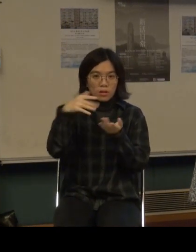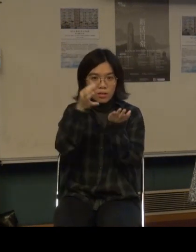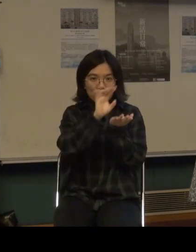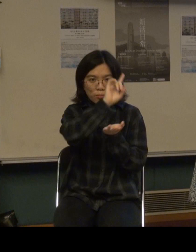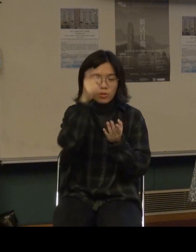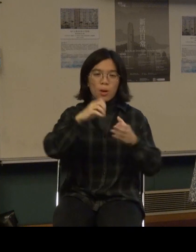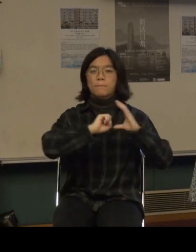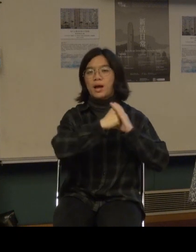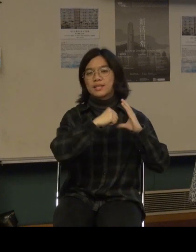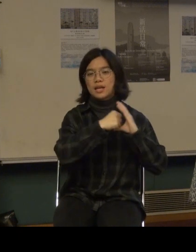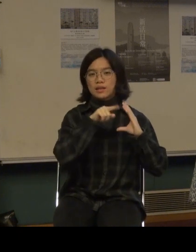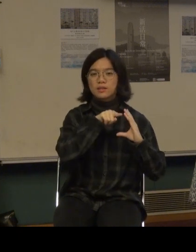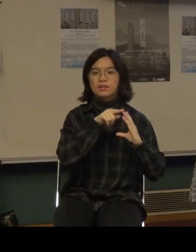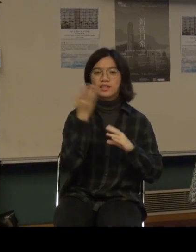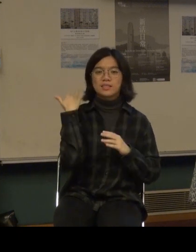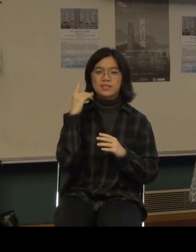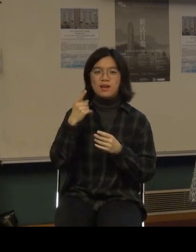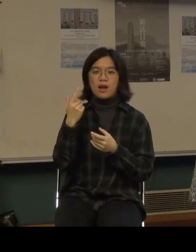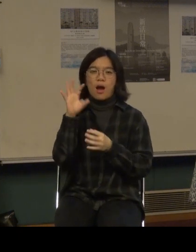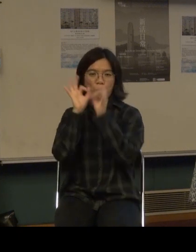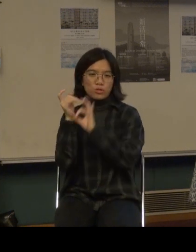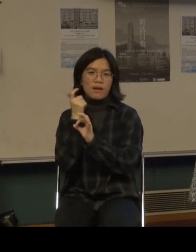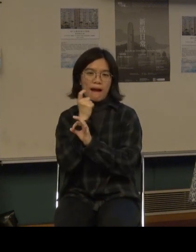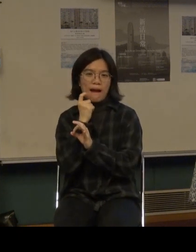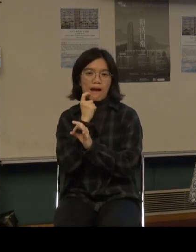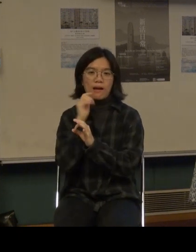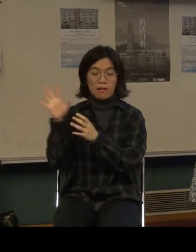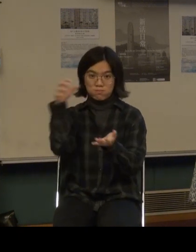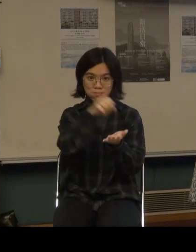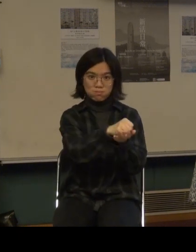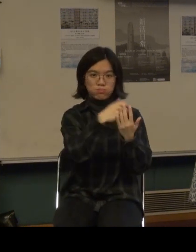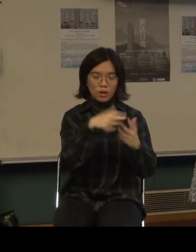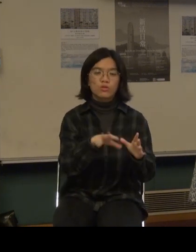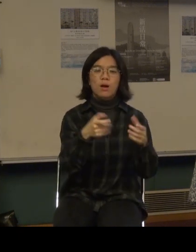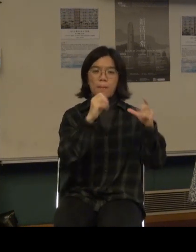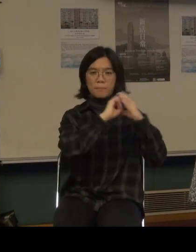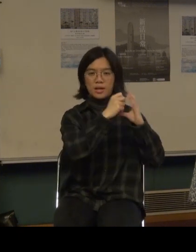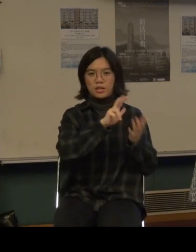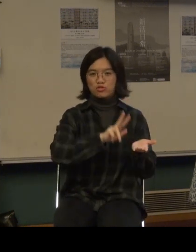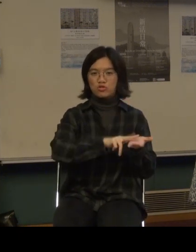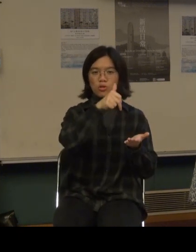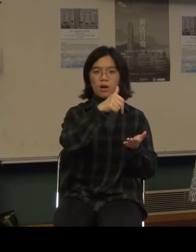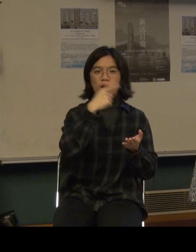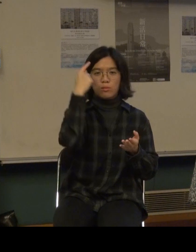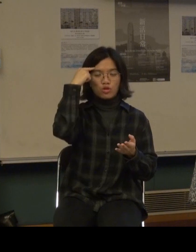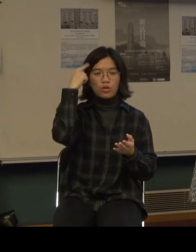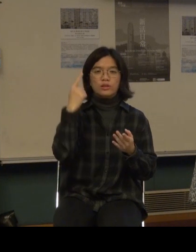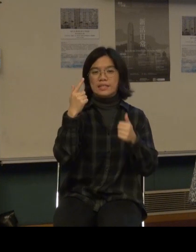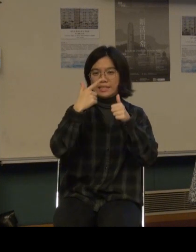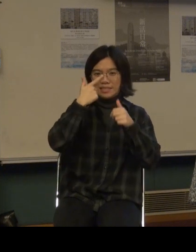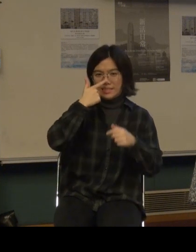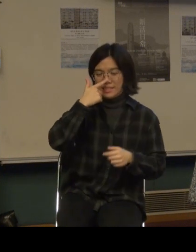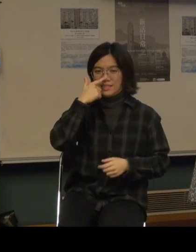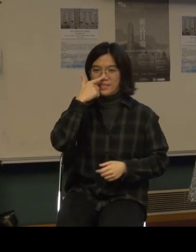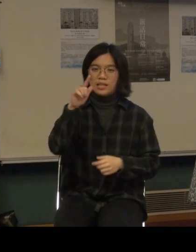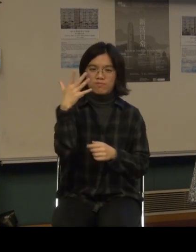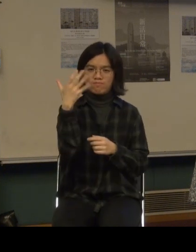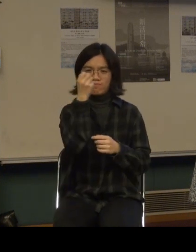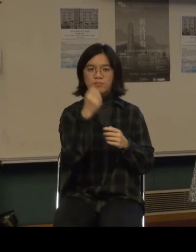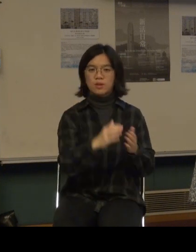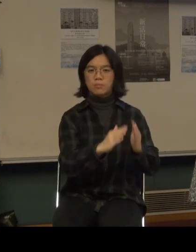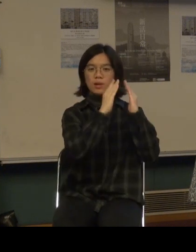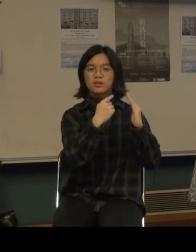葡萄牙的殖民獨立之後，它在一個新的首都巴西利亞 Basilia 的時候，整